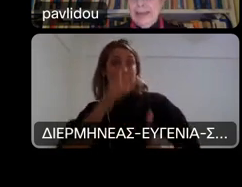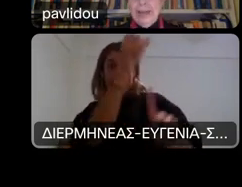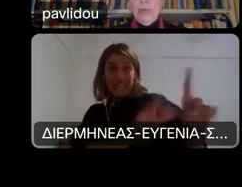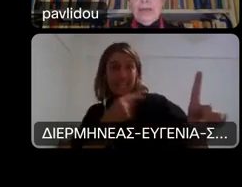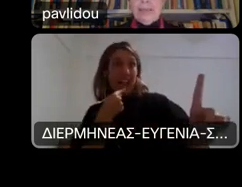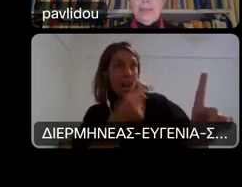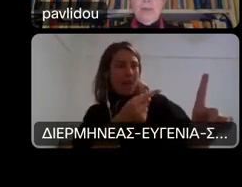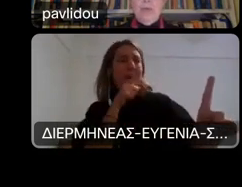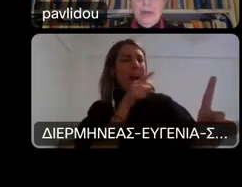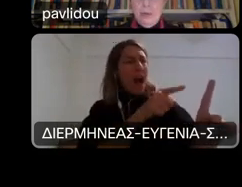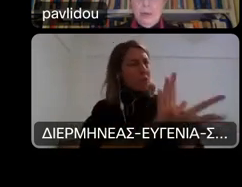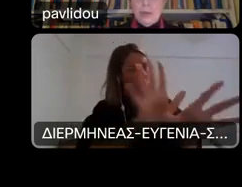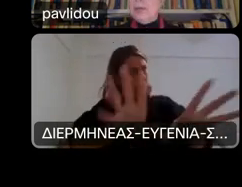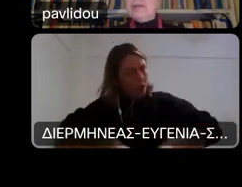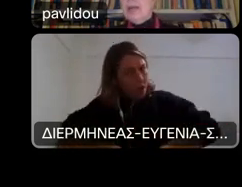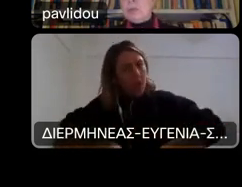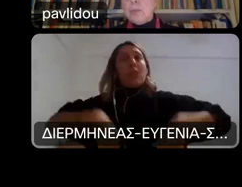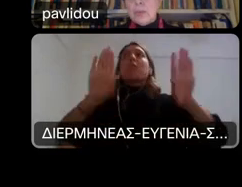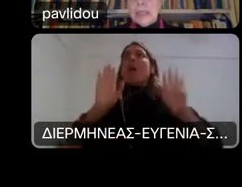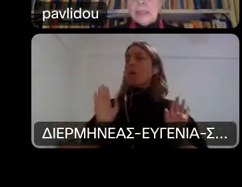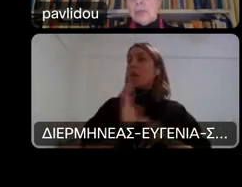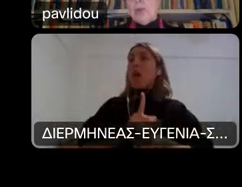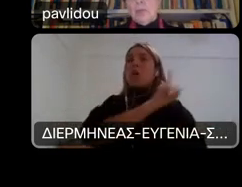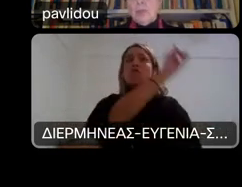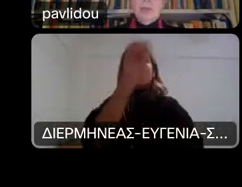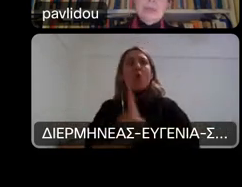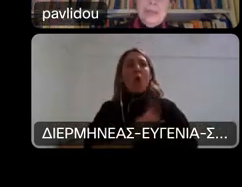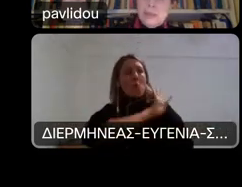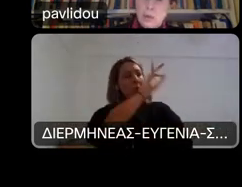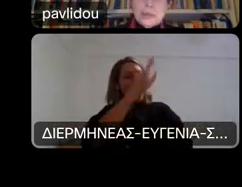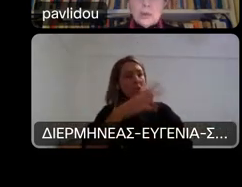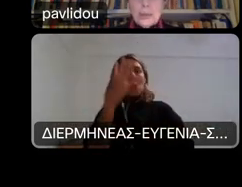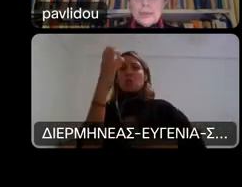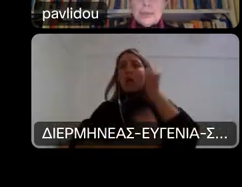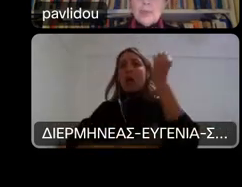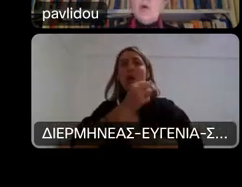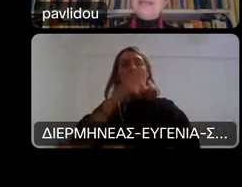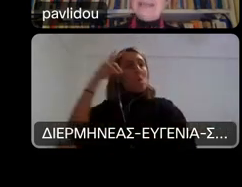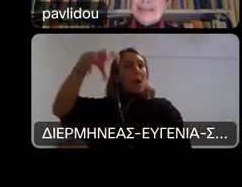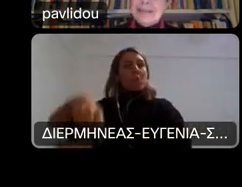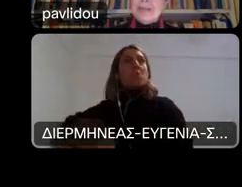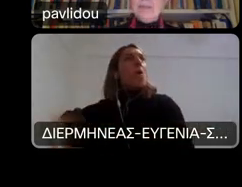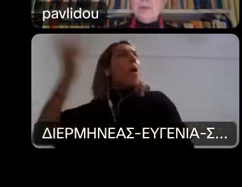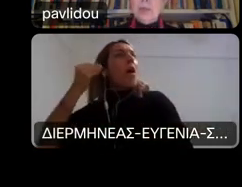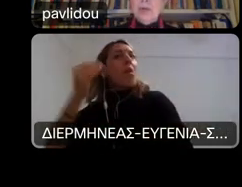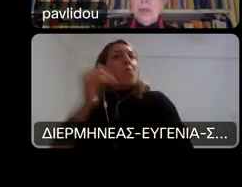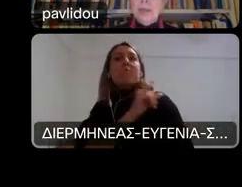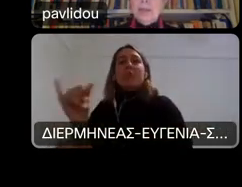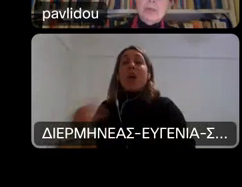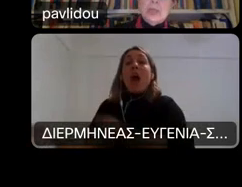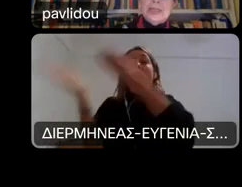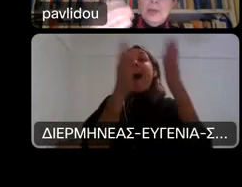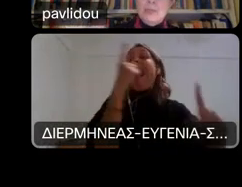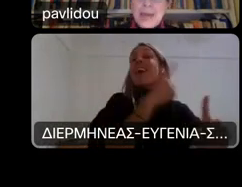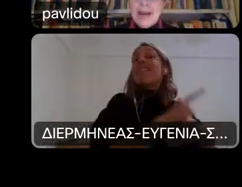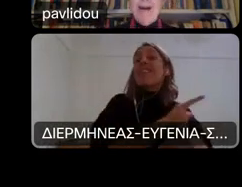είναι αποδεκτή προφανώς. Εγώ δεν την άκουσα ποτέ στη ζωή μου 40 χρόνια στο Πανεπιστήμιο. Σε αντίθεση με το κύριο καθηγητά.